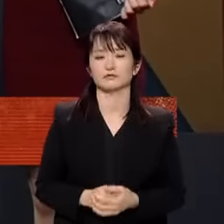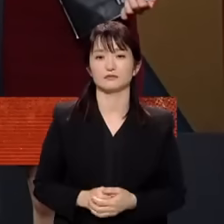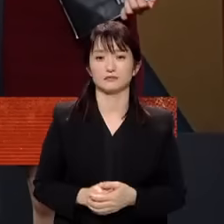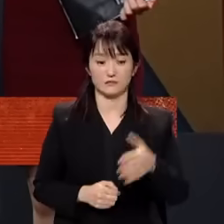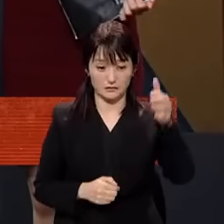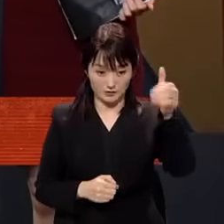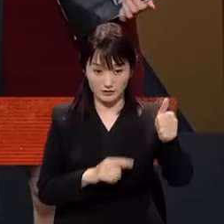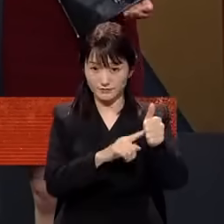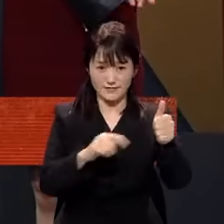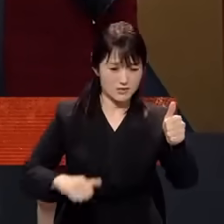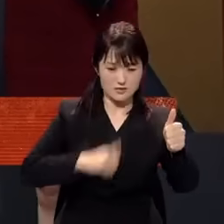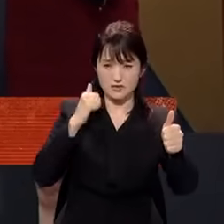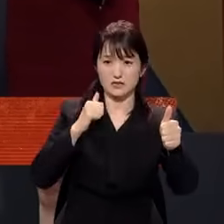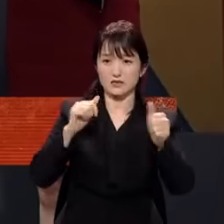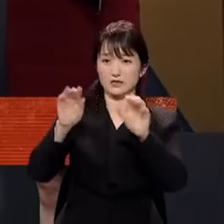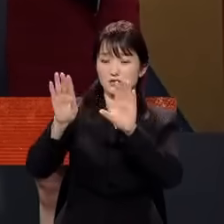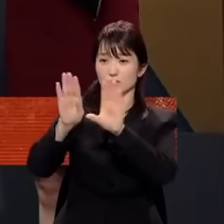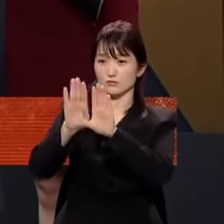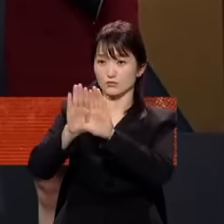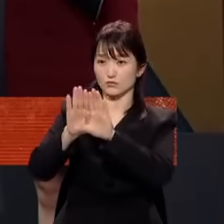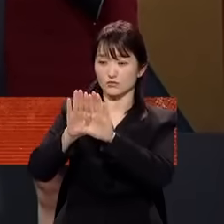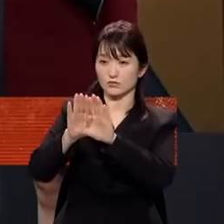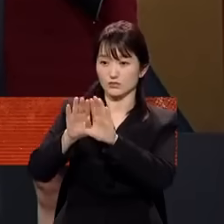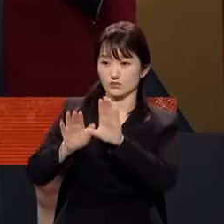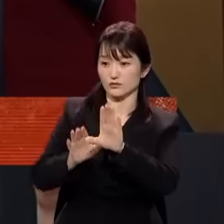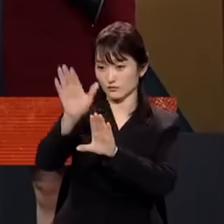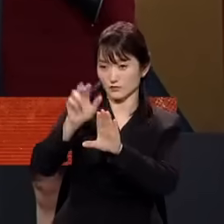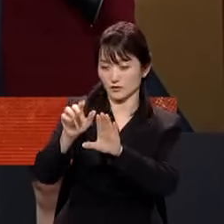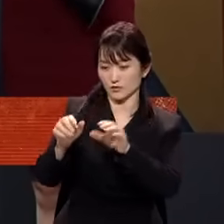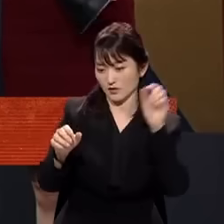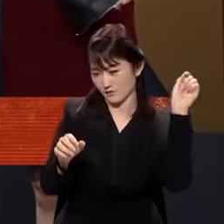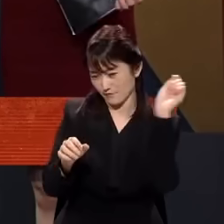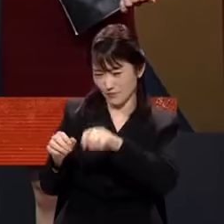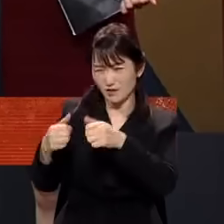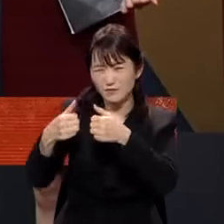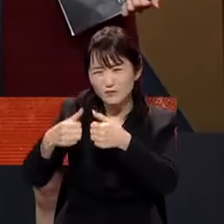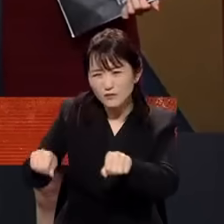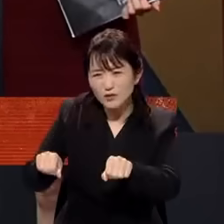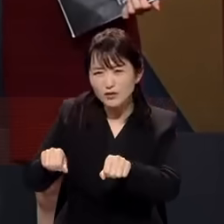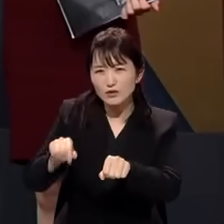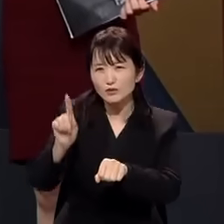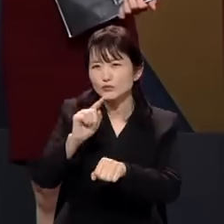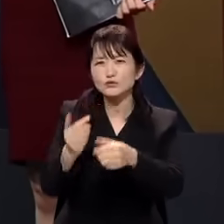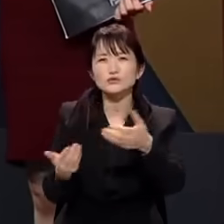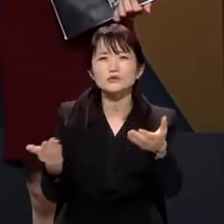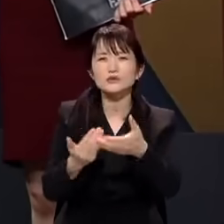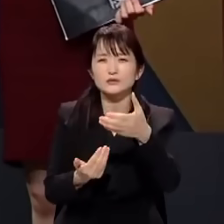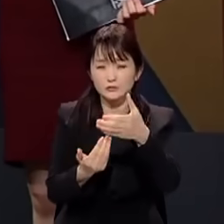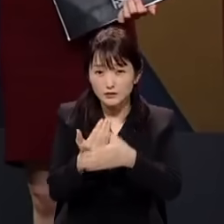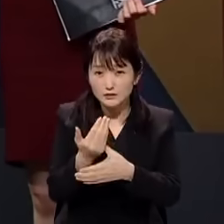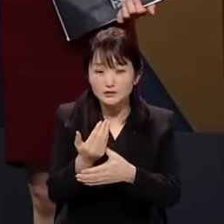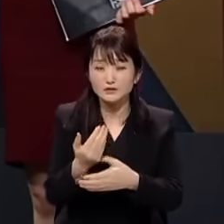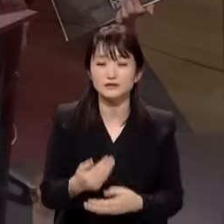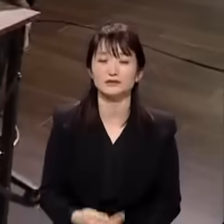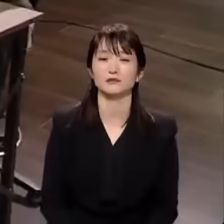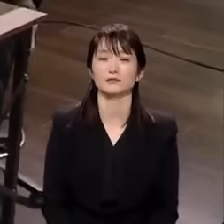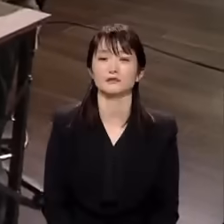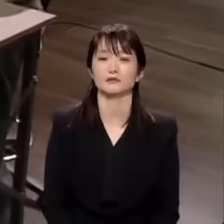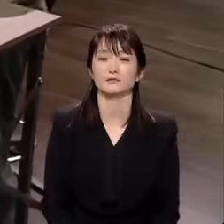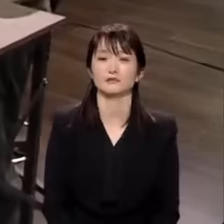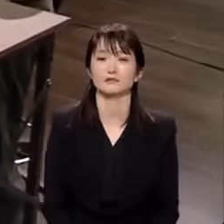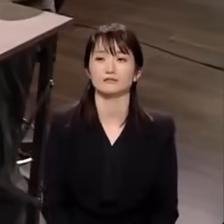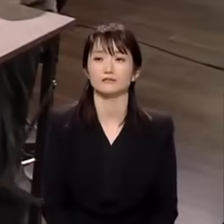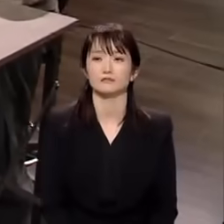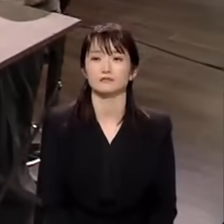집주인은 급기야 집의 도어락을 도끼로 부수기까지 했습니다. 이들 사이에 대체 무슨 일이 있었던 걸까요?